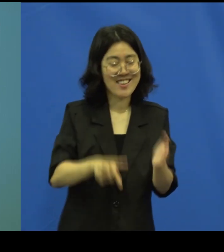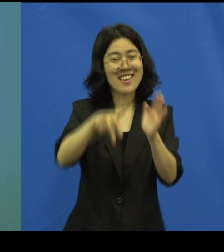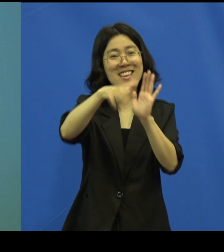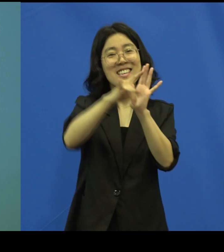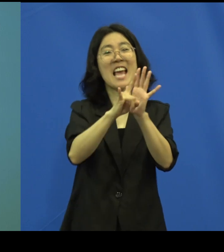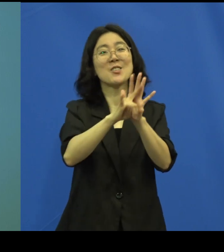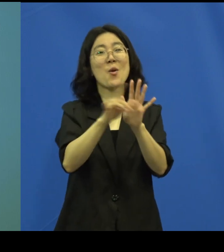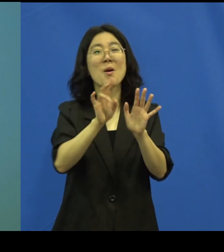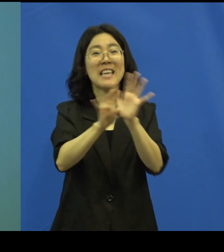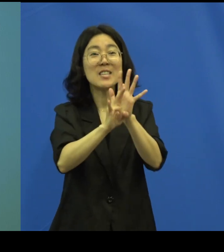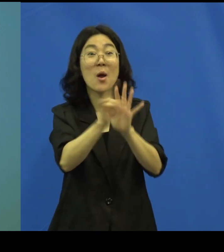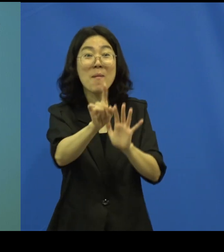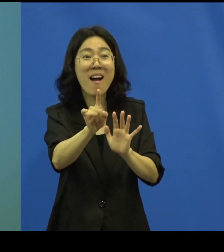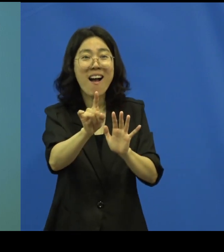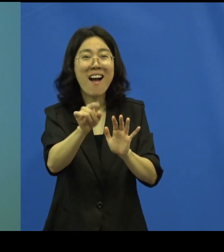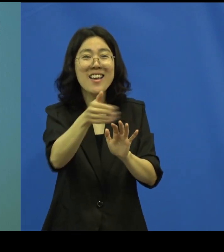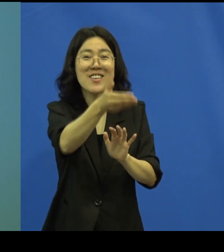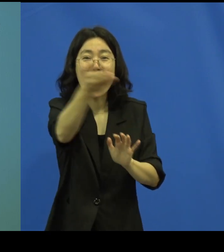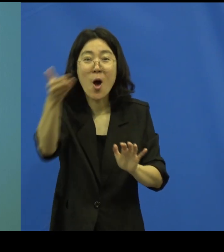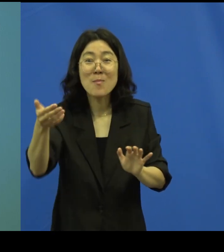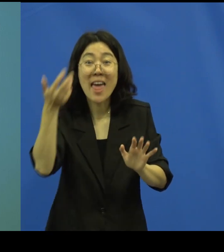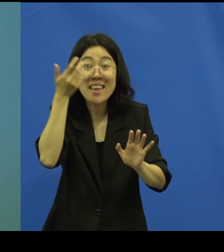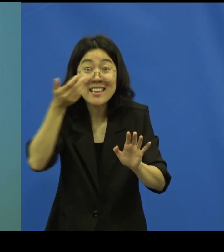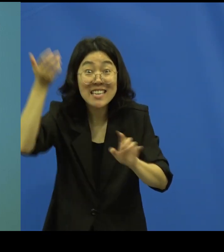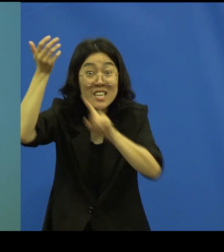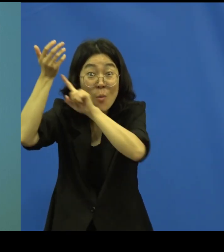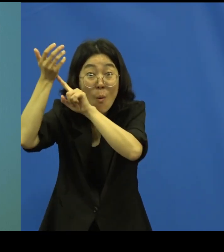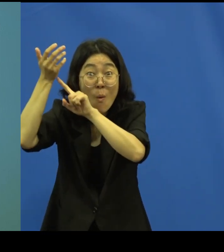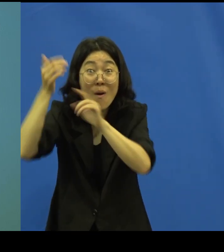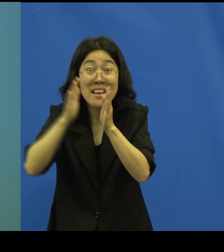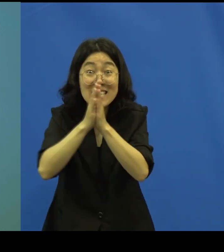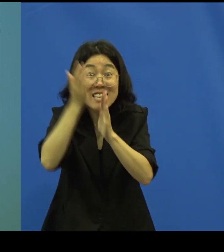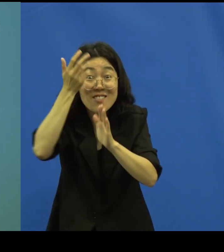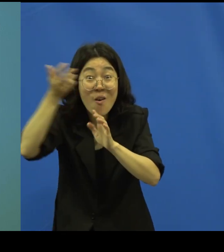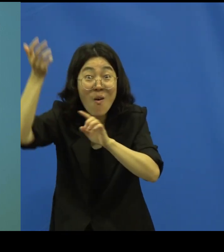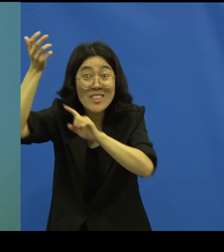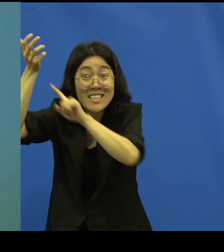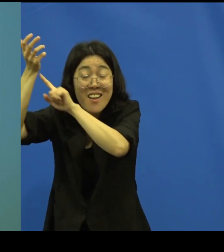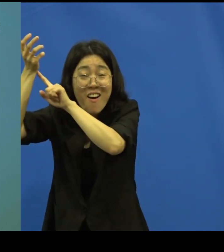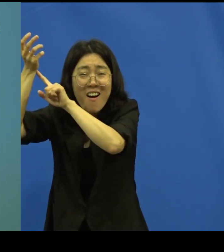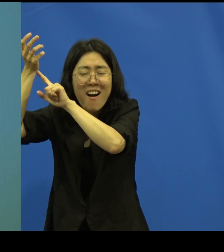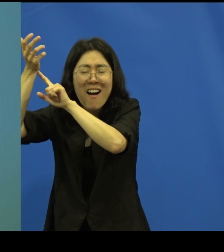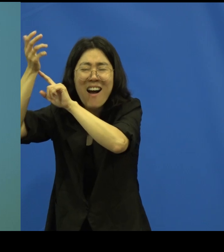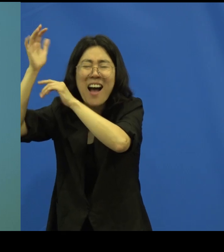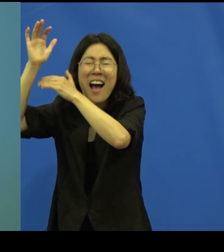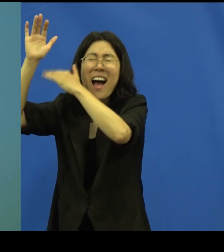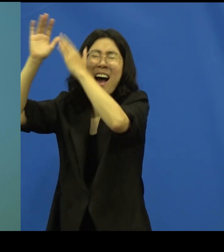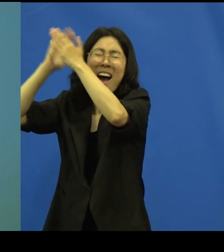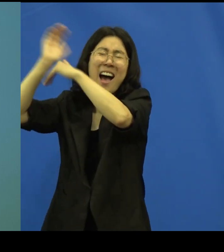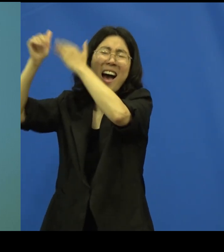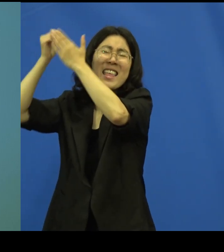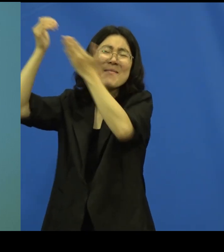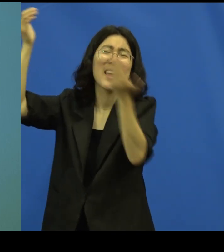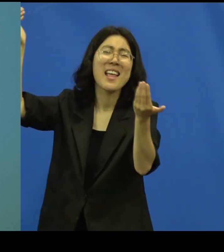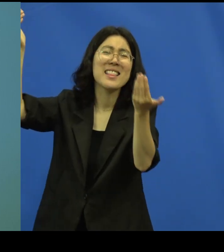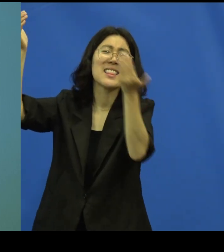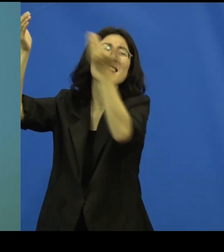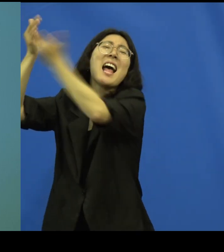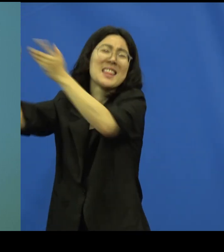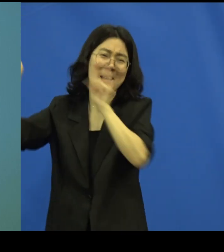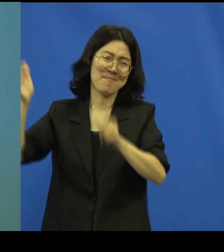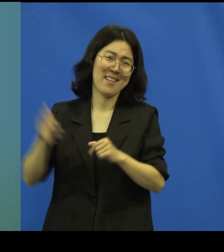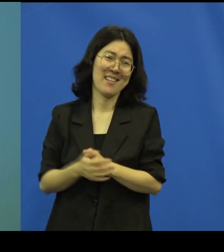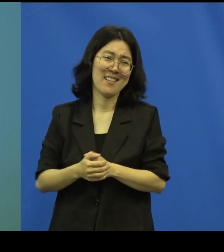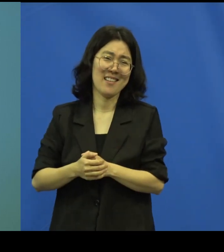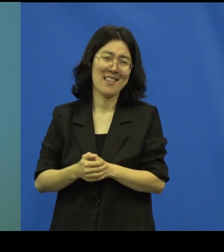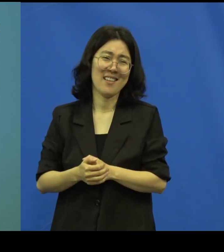올라간다. 그리고 이 향이 금대접에 담겼다는 말은 성도의 기도가 얼마나 귀중한가를